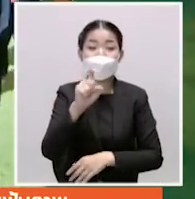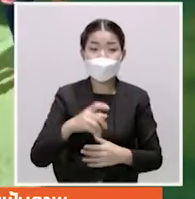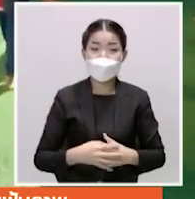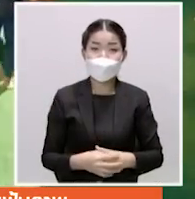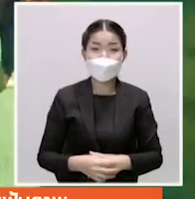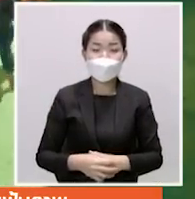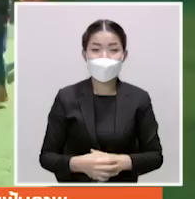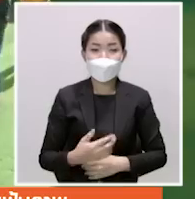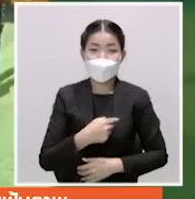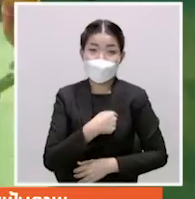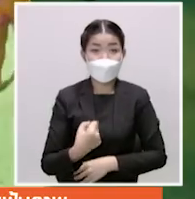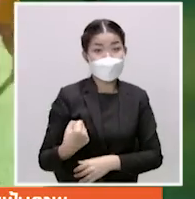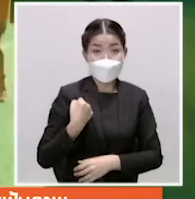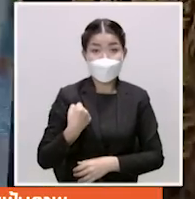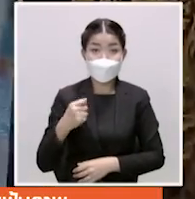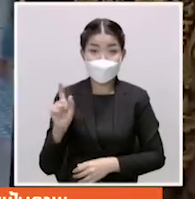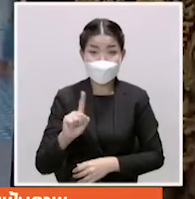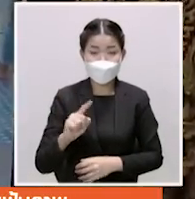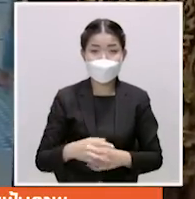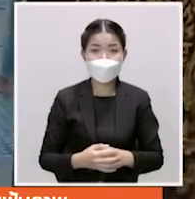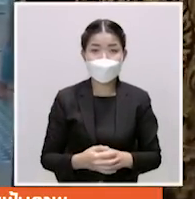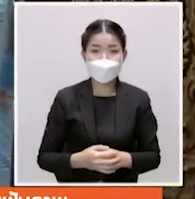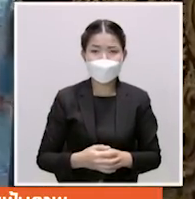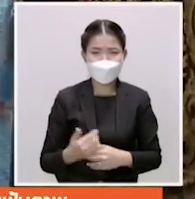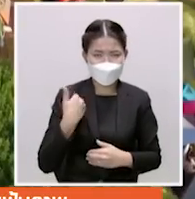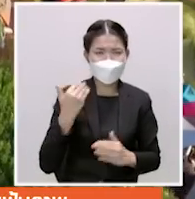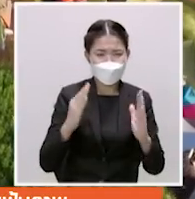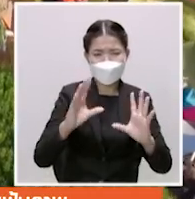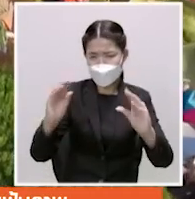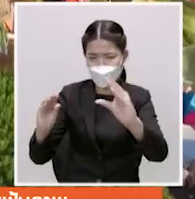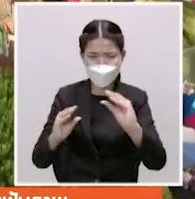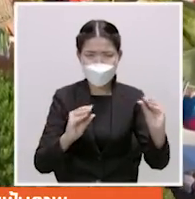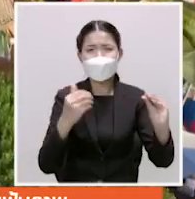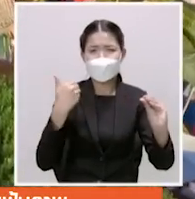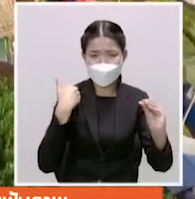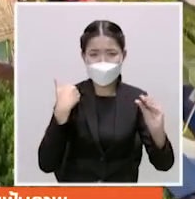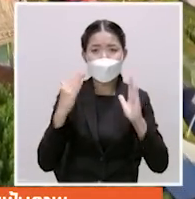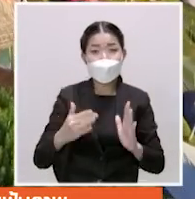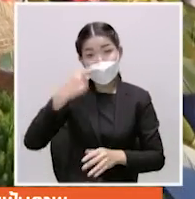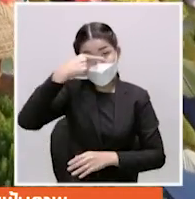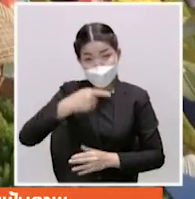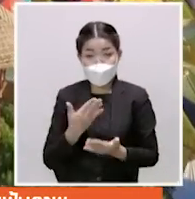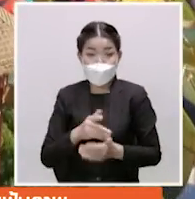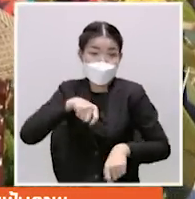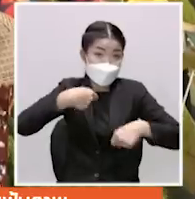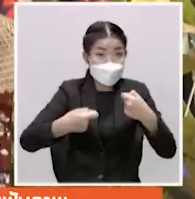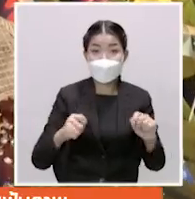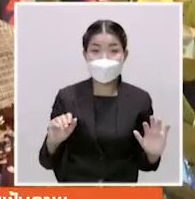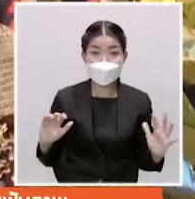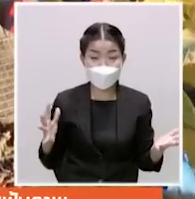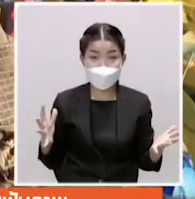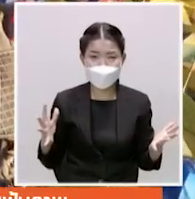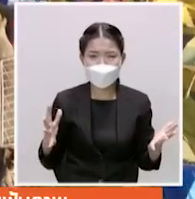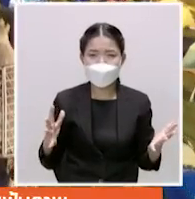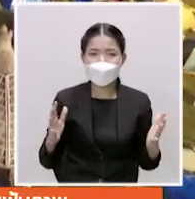คือเรียนอย่างนี้นะครับผมมั่นใจเหลือเกินว่านะครับหลายคนพูดถึงเรื่องนักท่องเที่ยวไทยไม่มีกำลังจ่ายแต่พวกเรานะครับในกลุ่มอุตสาหกรรมท่องเที่ยวทั้งหม